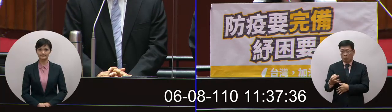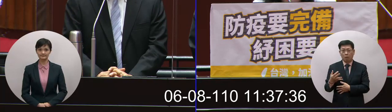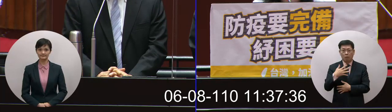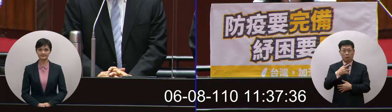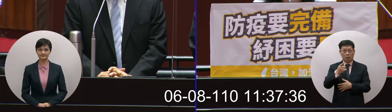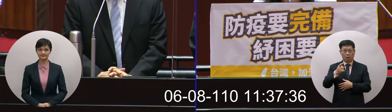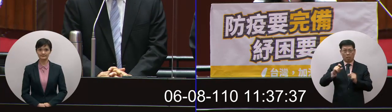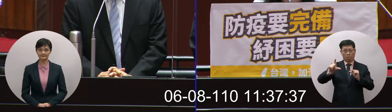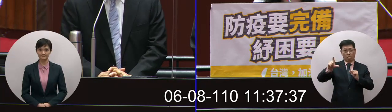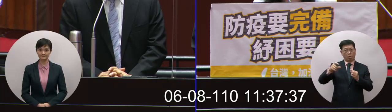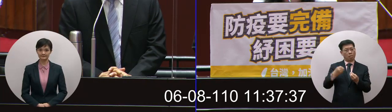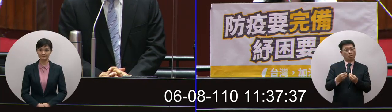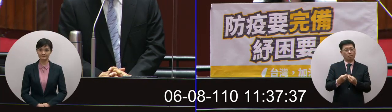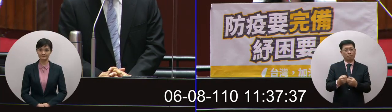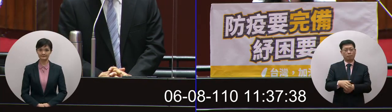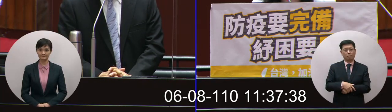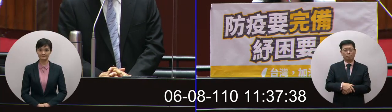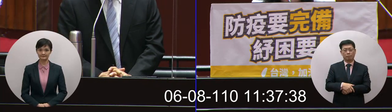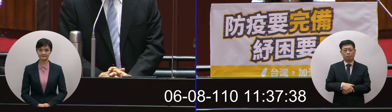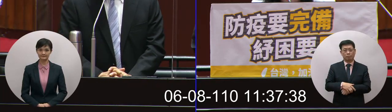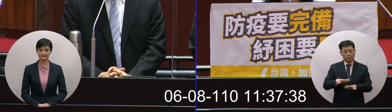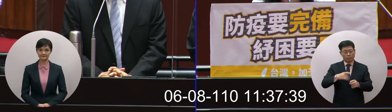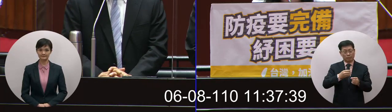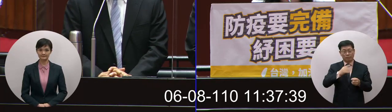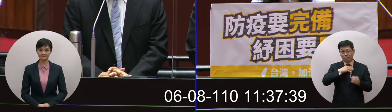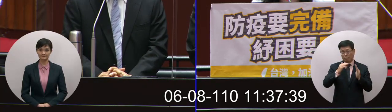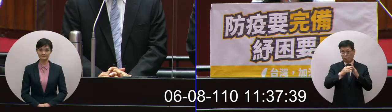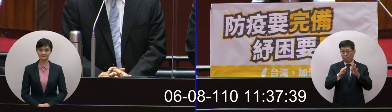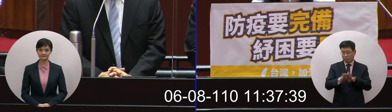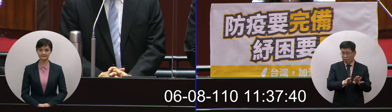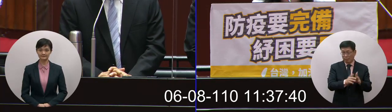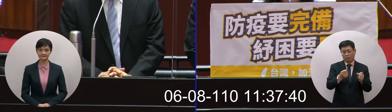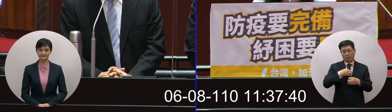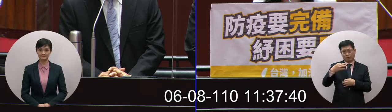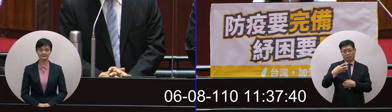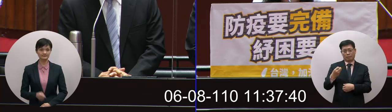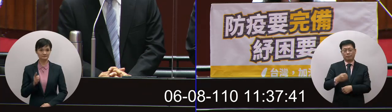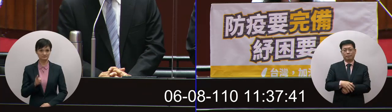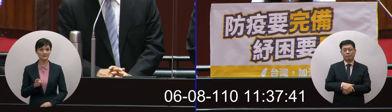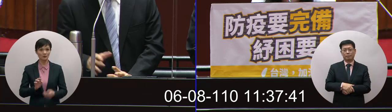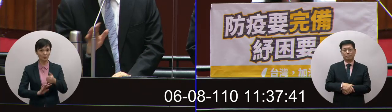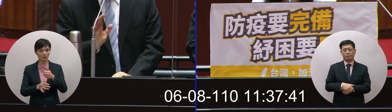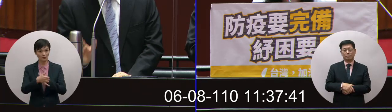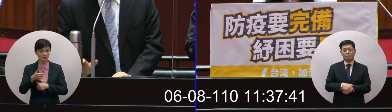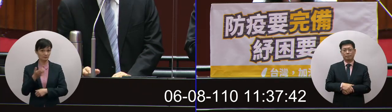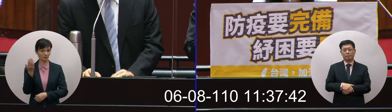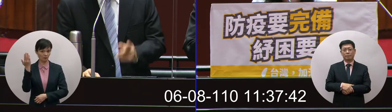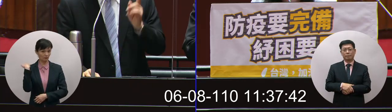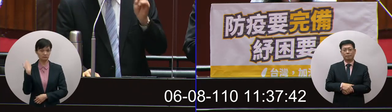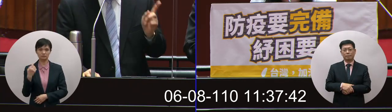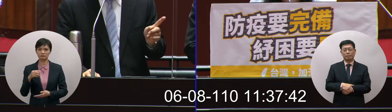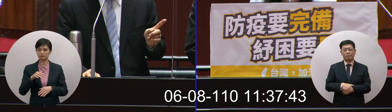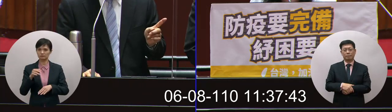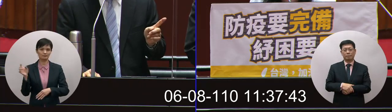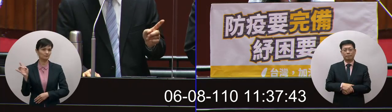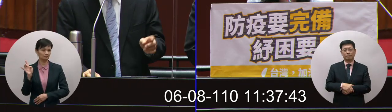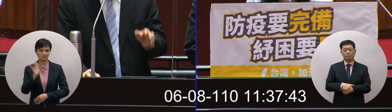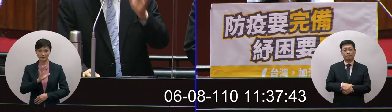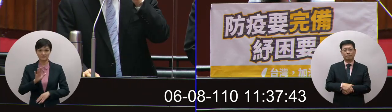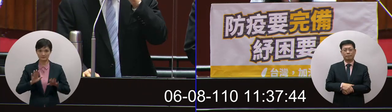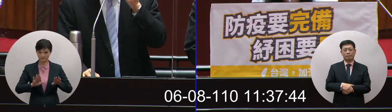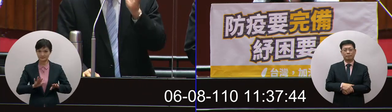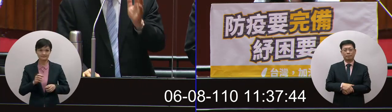是远远高于这个10000元的部分。同时，就请防疫照顾假也没有收入的情况。 这委员，这是过去所没有，是这一次增